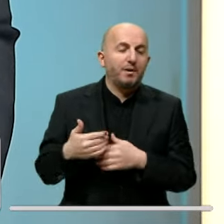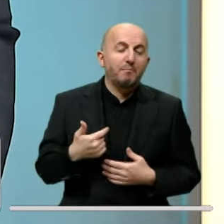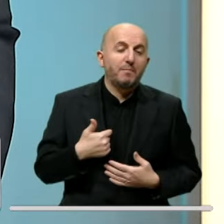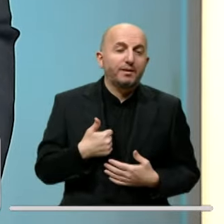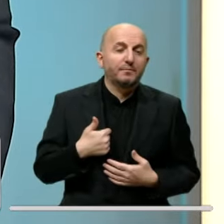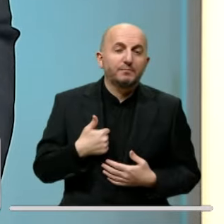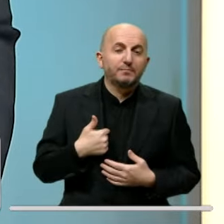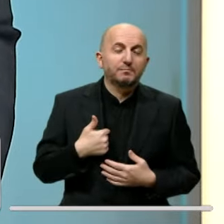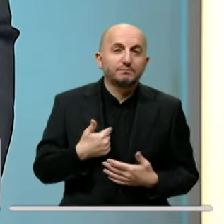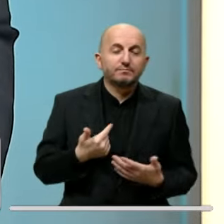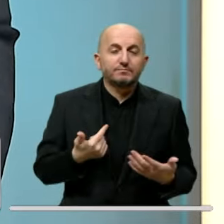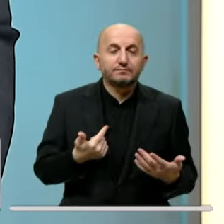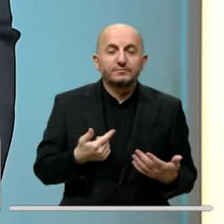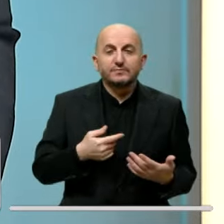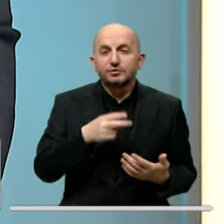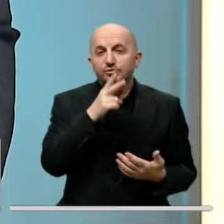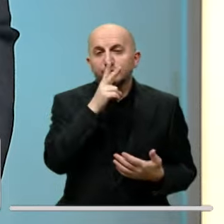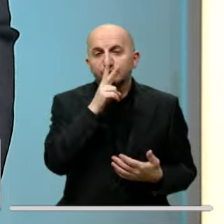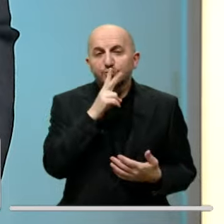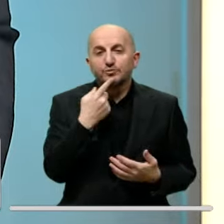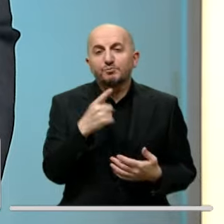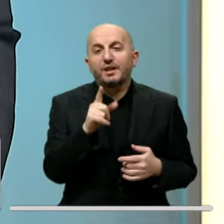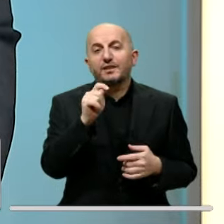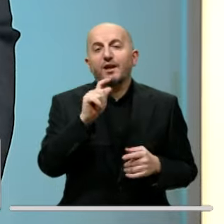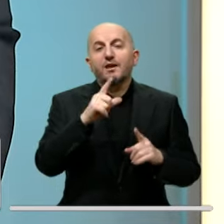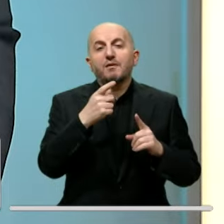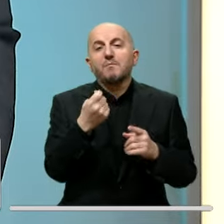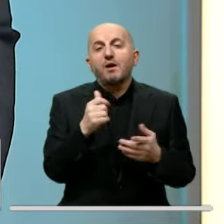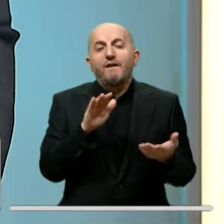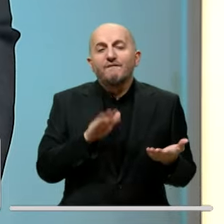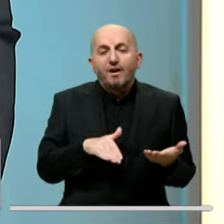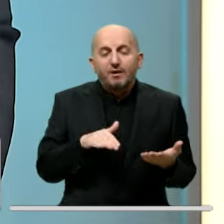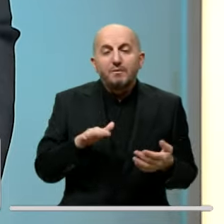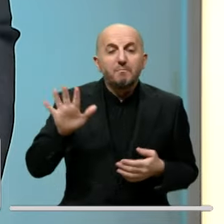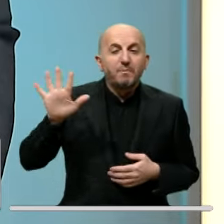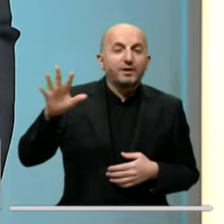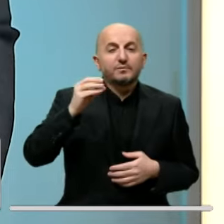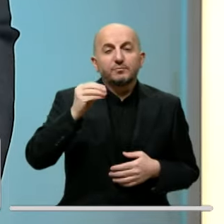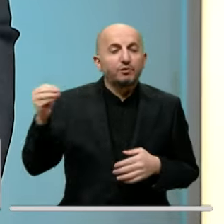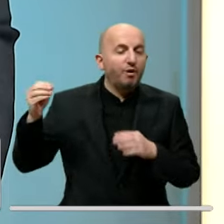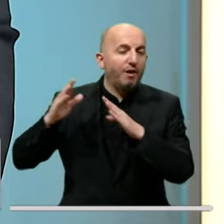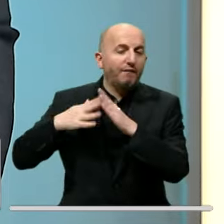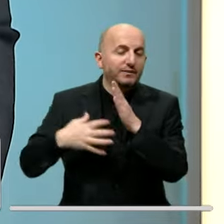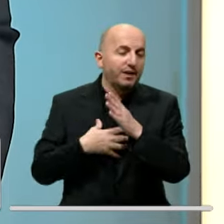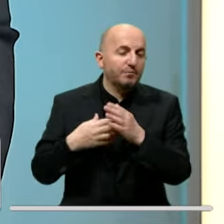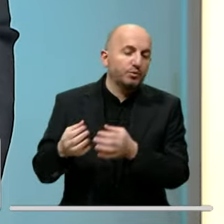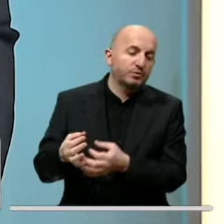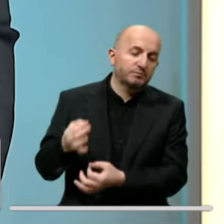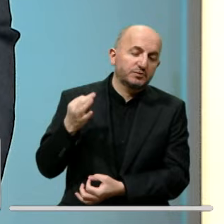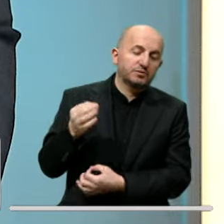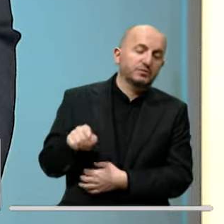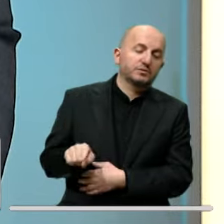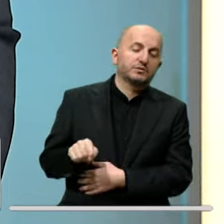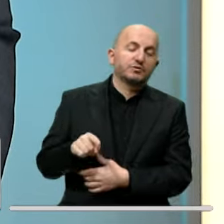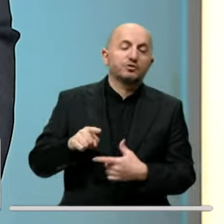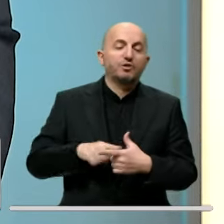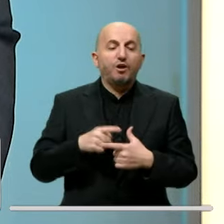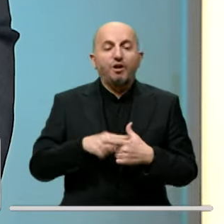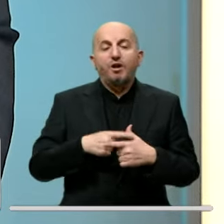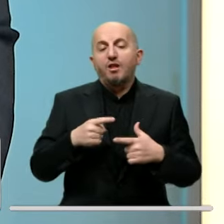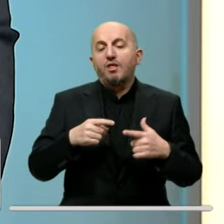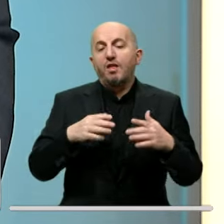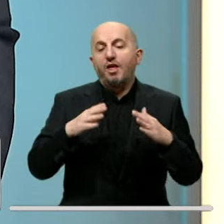de 200 bin liralık param var diyor. Şu 5 milyonluk ev sahibi olan bir de üstelik kiralık evi